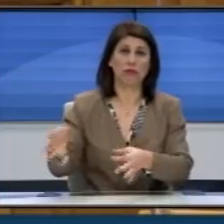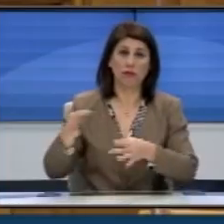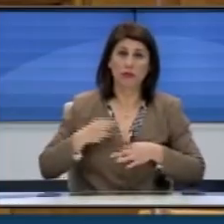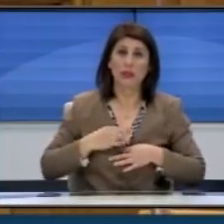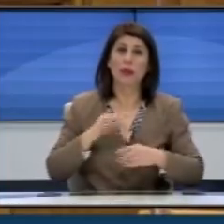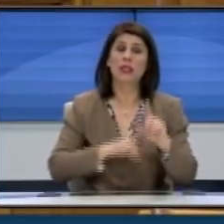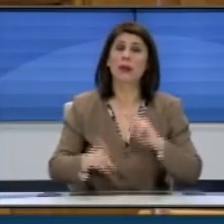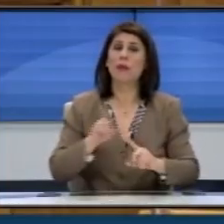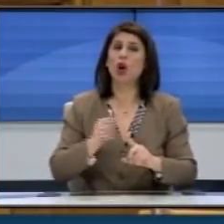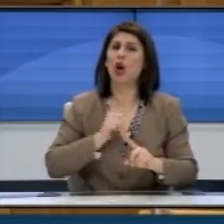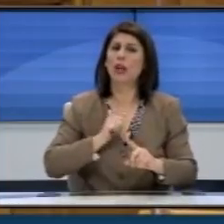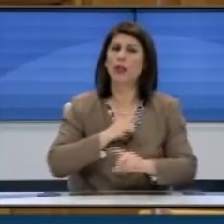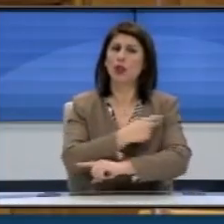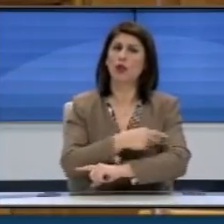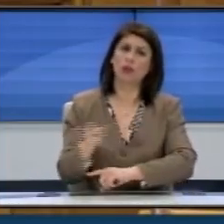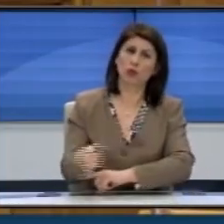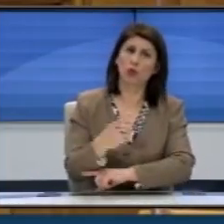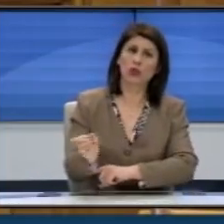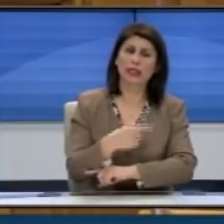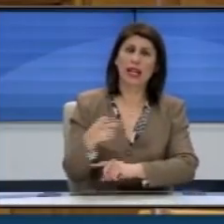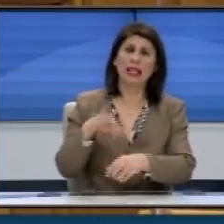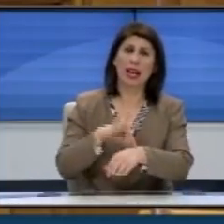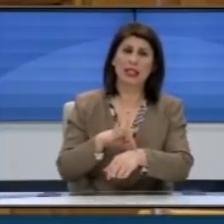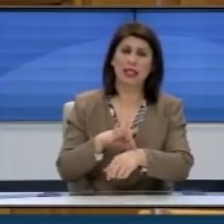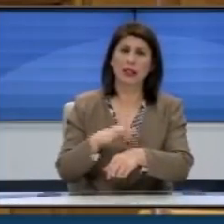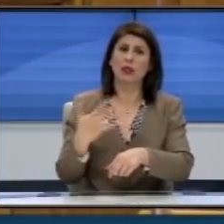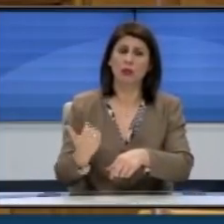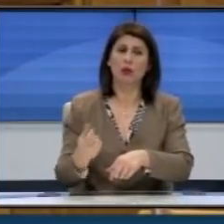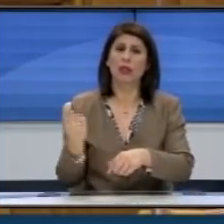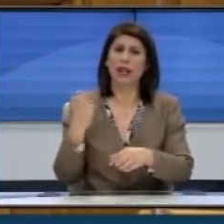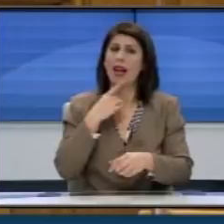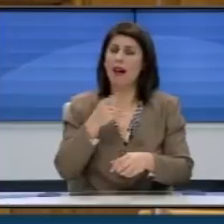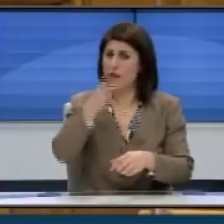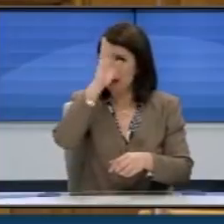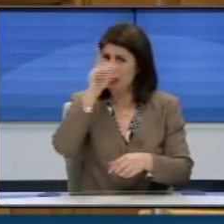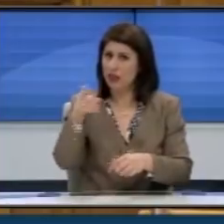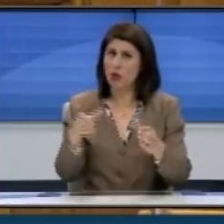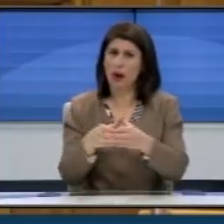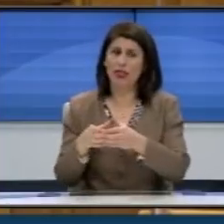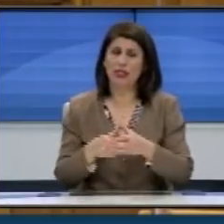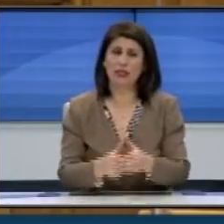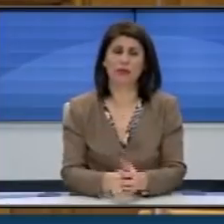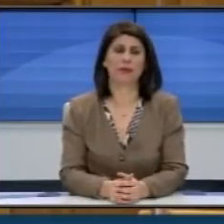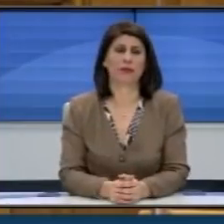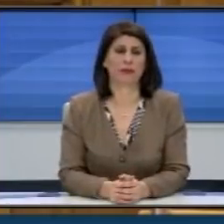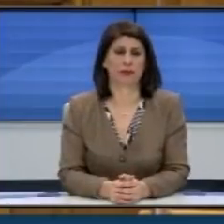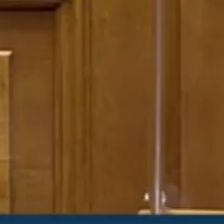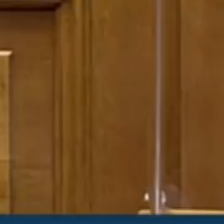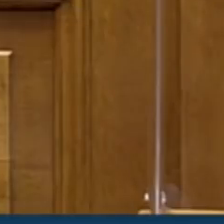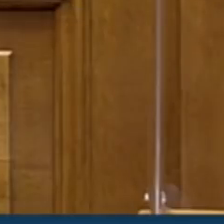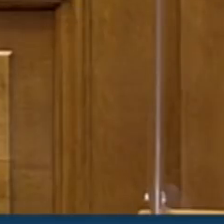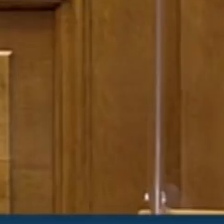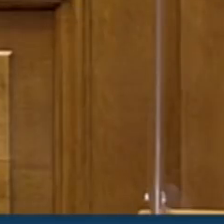πείτε σε ποιο ιδιωτικό νοσοκομείο παραπέμπονται αυτοί οι ασθενείς, οι οποίοι ανήκουν στις ευπαθείς ομάδες? Μήπως